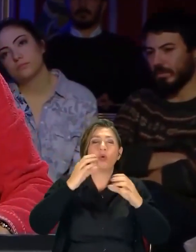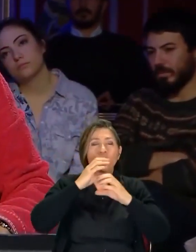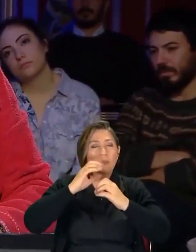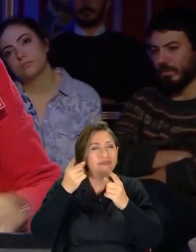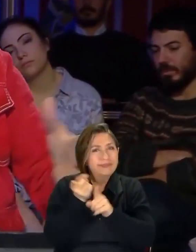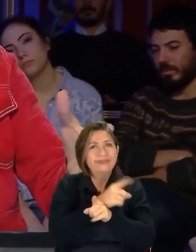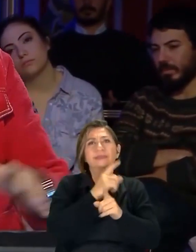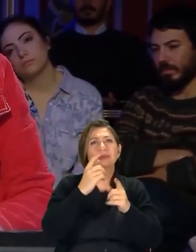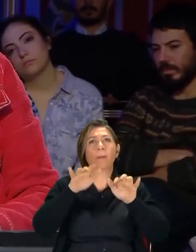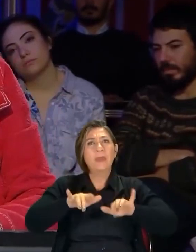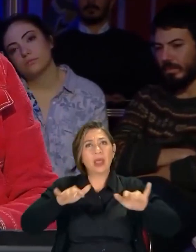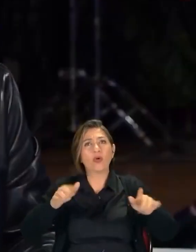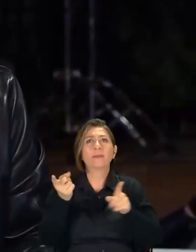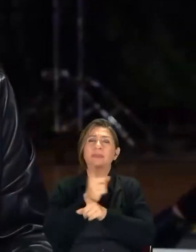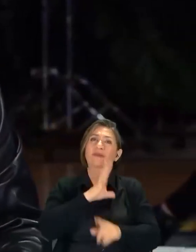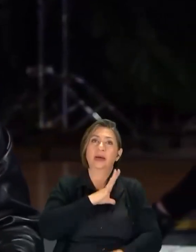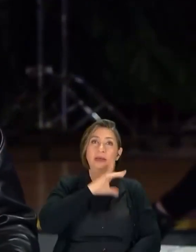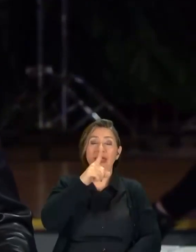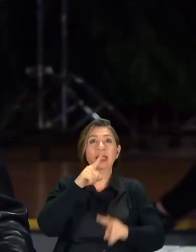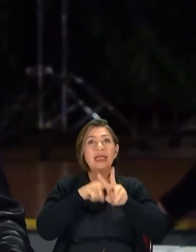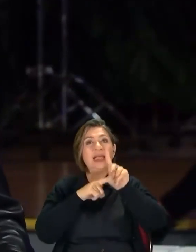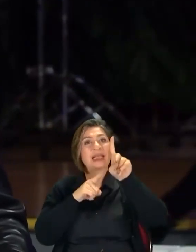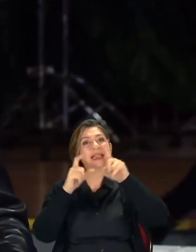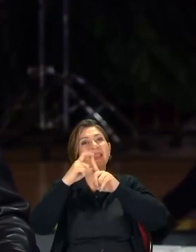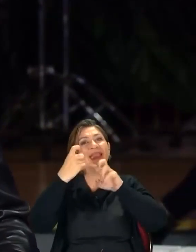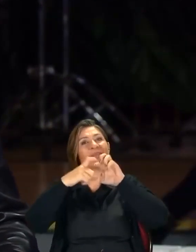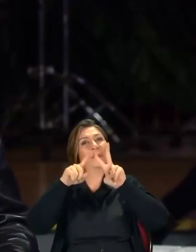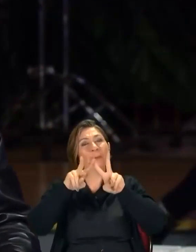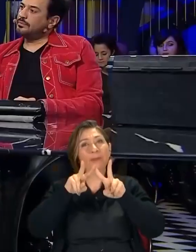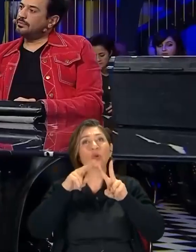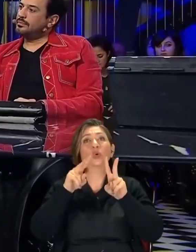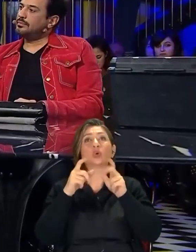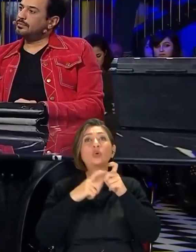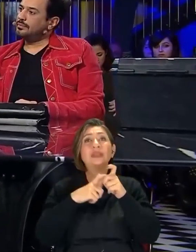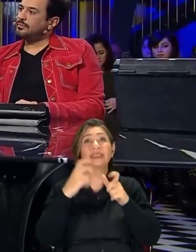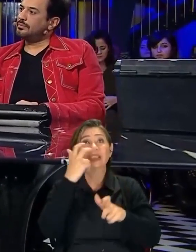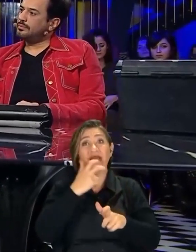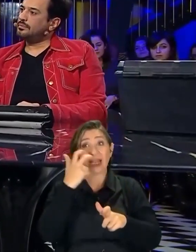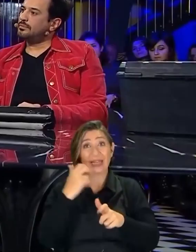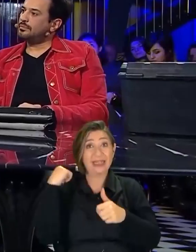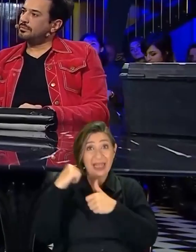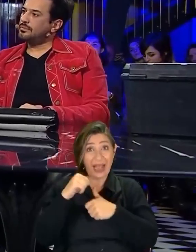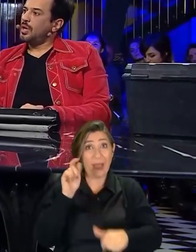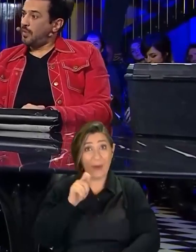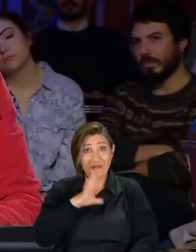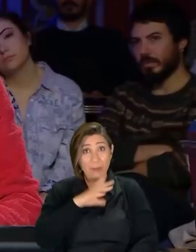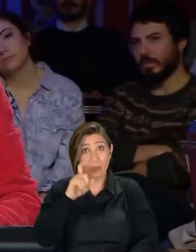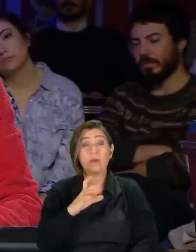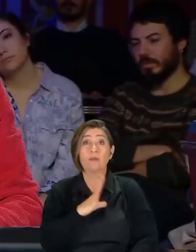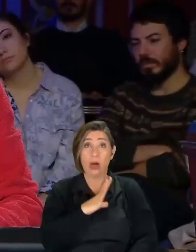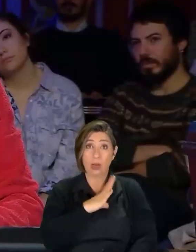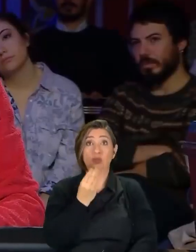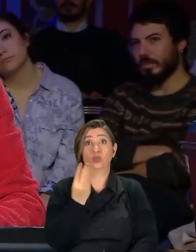e piyano Biraz önce Yıldırım Gürses'ten söz ettin Yıldırım Gürses şarkılarını tekrar yorumlayanlar var mı Var